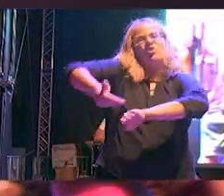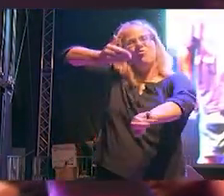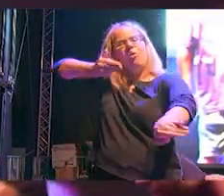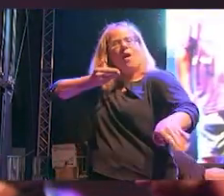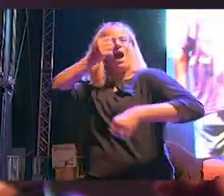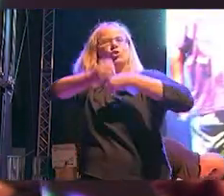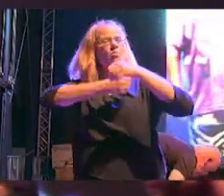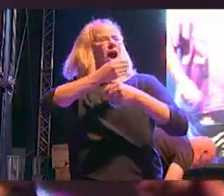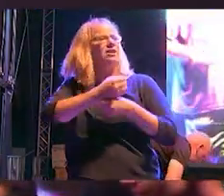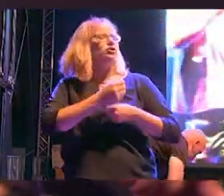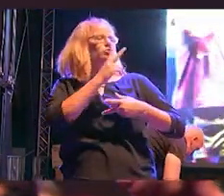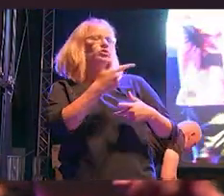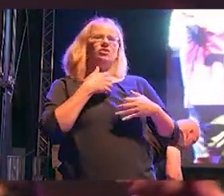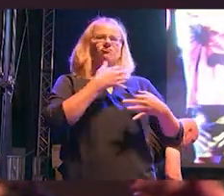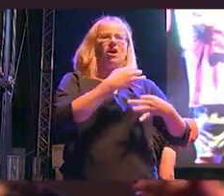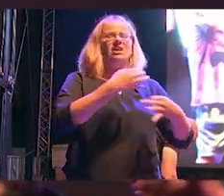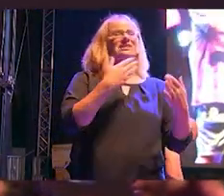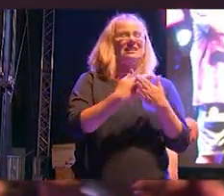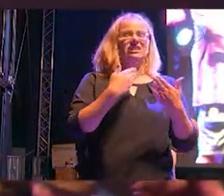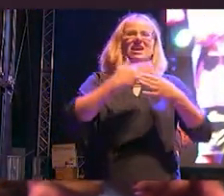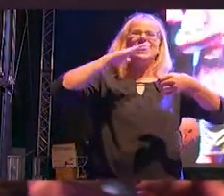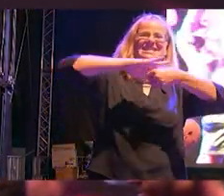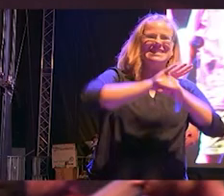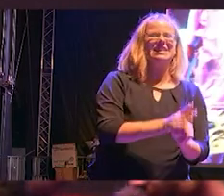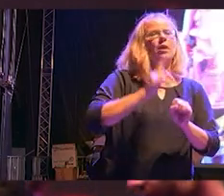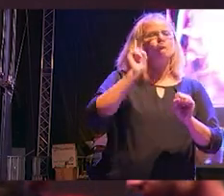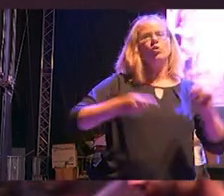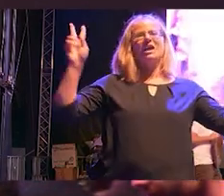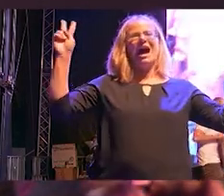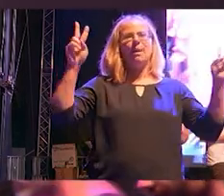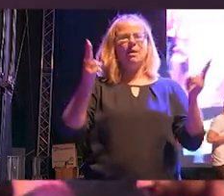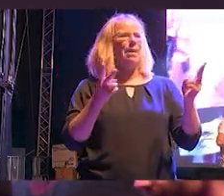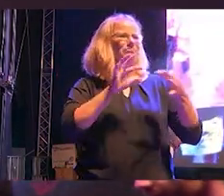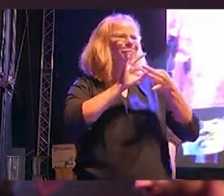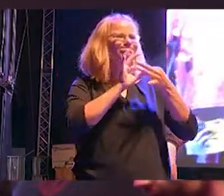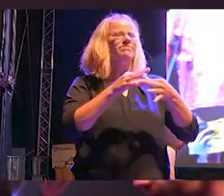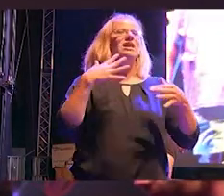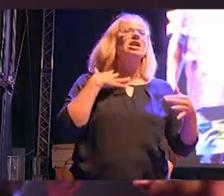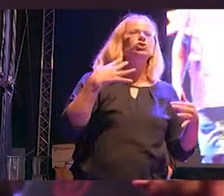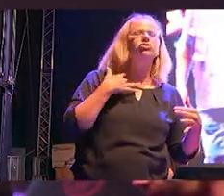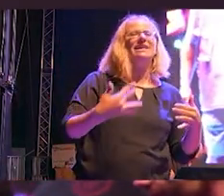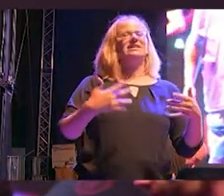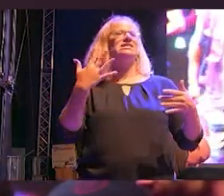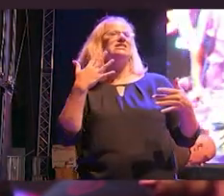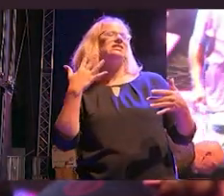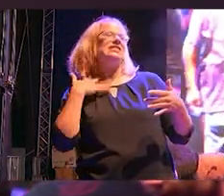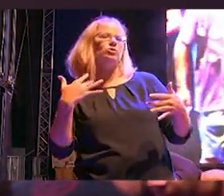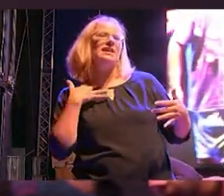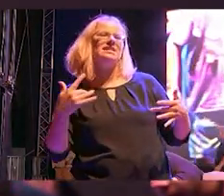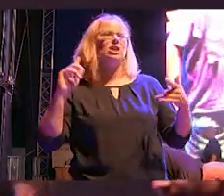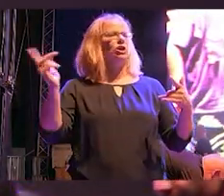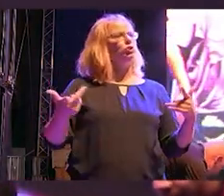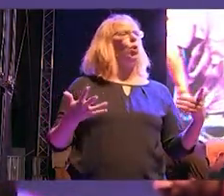das Bewusstsein dafür ein, dass der Abbau von Diskriminierung aufgrund von Geschlecht und Sexualität kein Luxus ist, sondern es ist